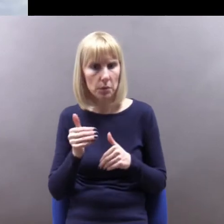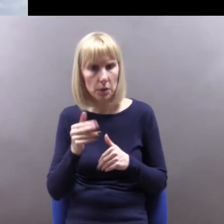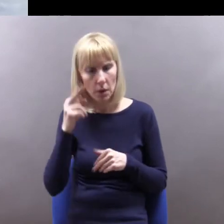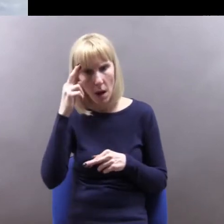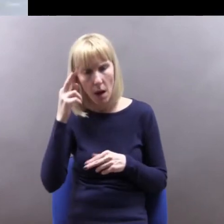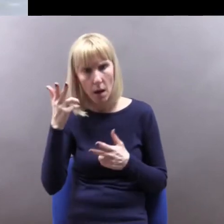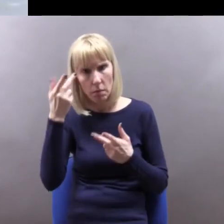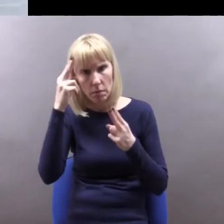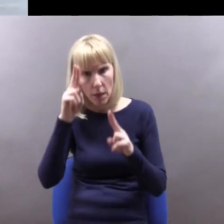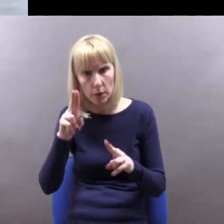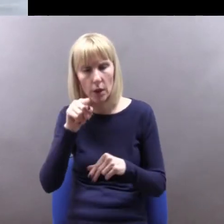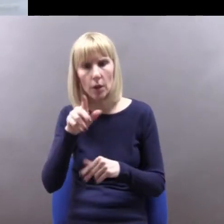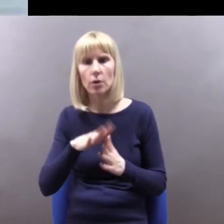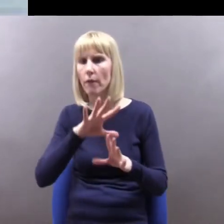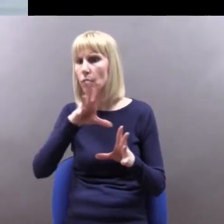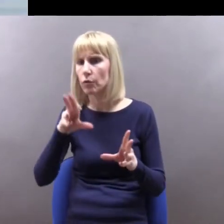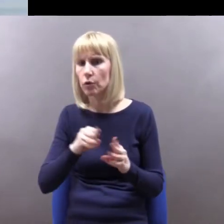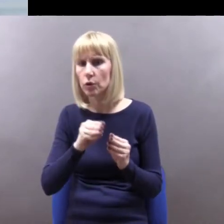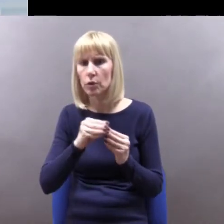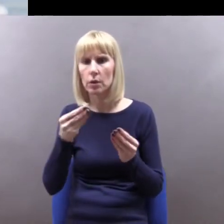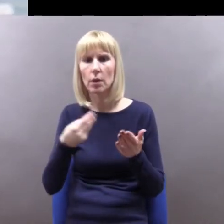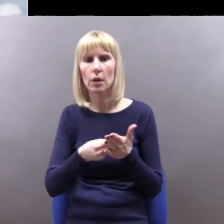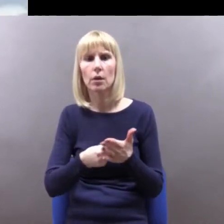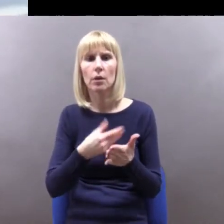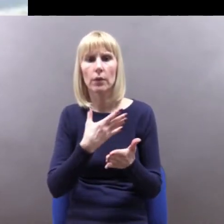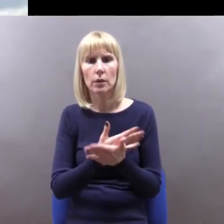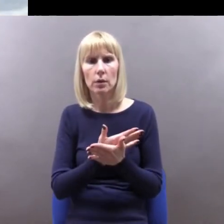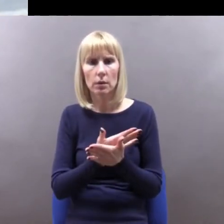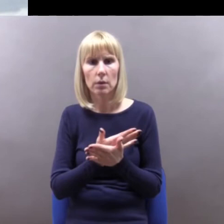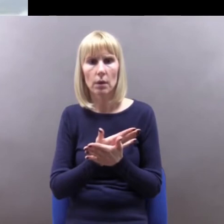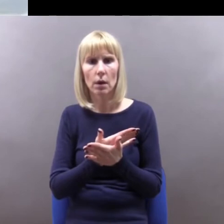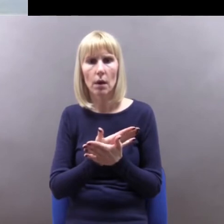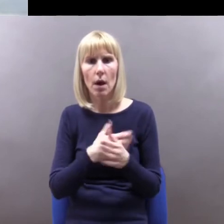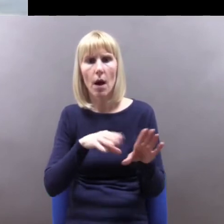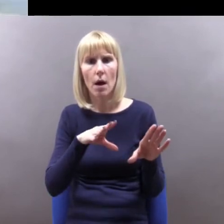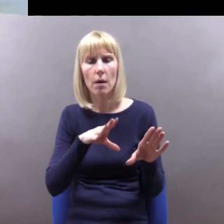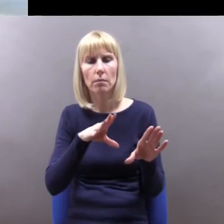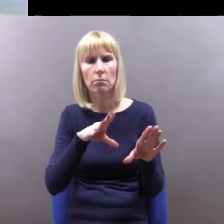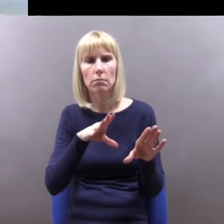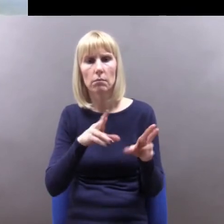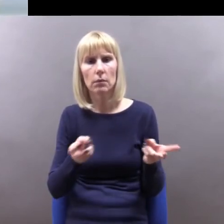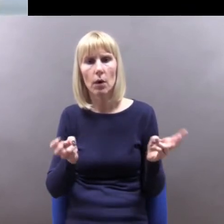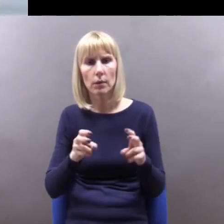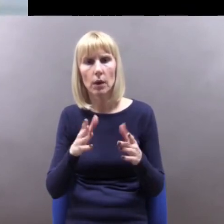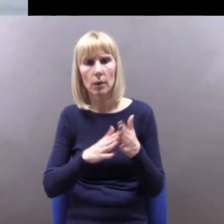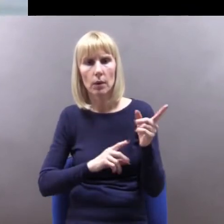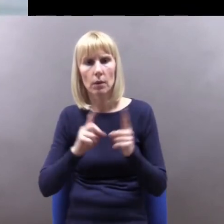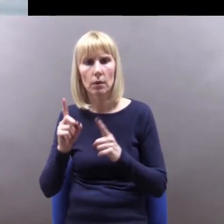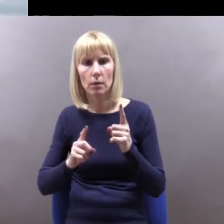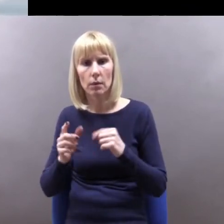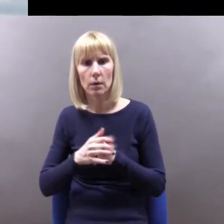wszystkie nowe inwestycje, które powstają od jakiegoś czasu, które są objęte przepisami